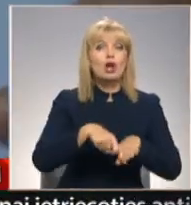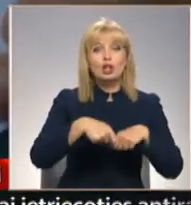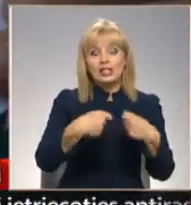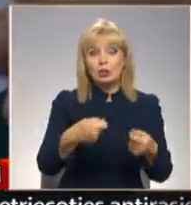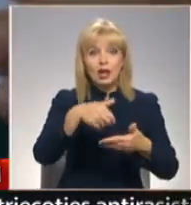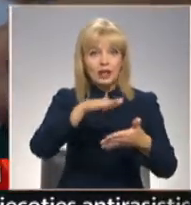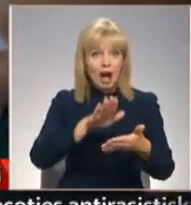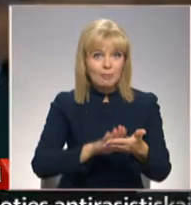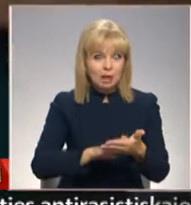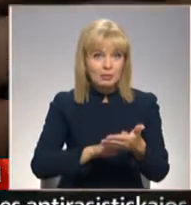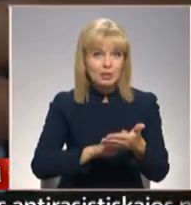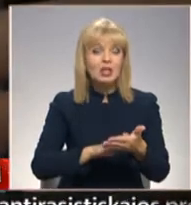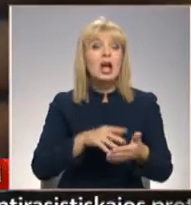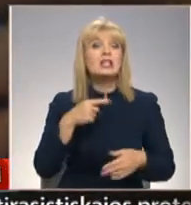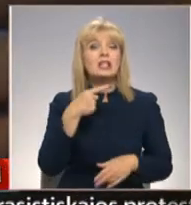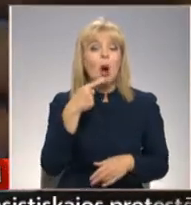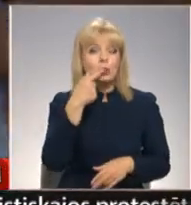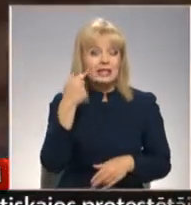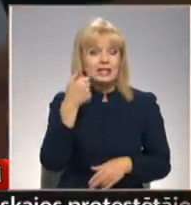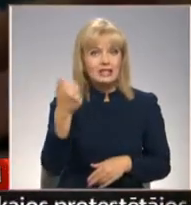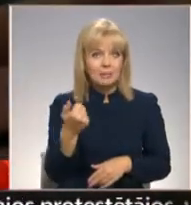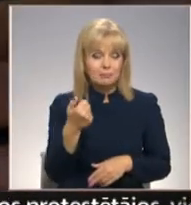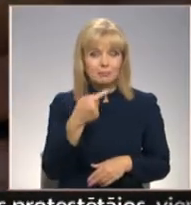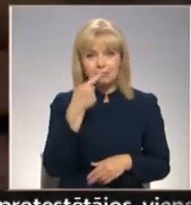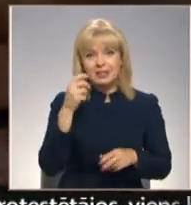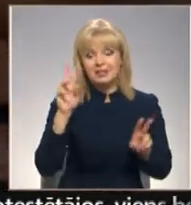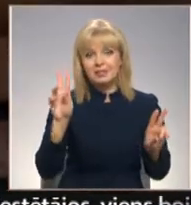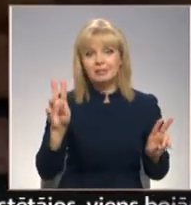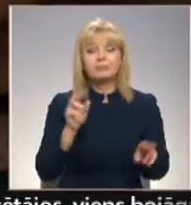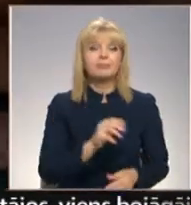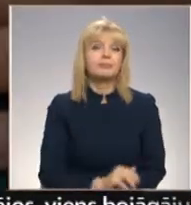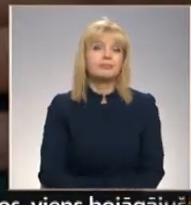aploksne skautismam Latvijā 100. Sandra Zariņa, Kārlis Kumsārs, Vidzemes televīzija.